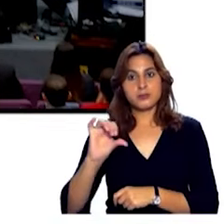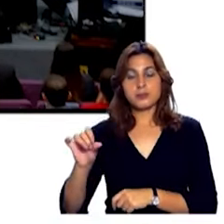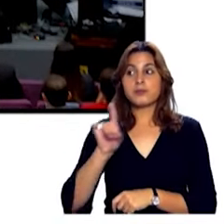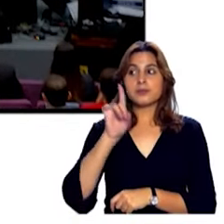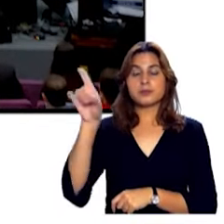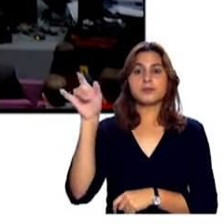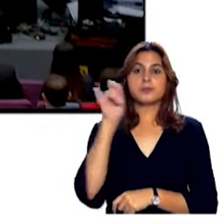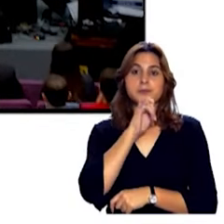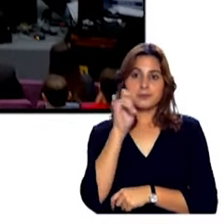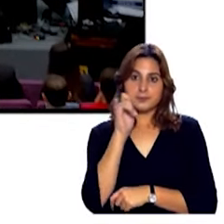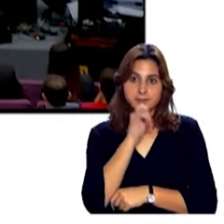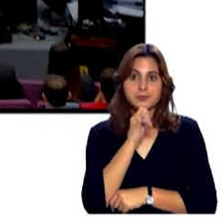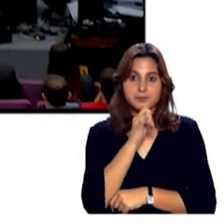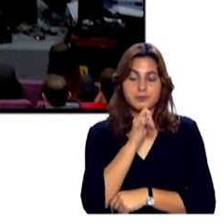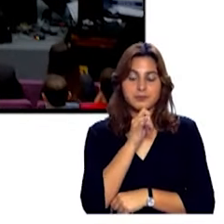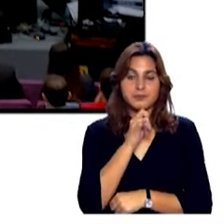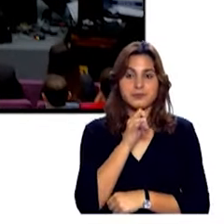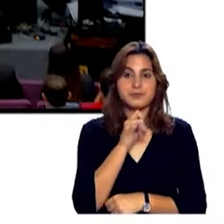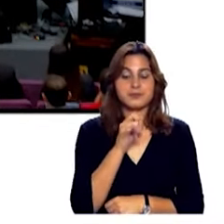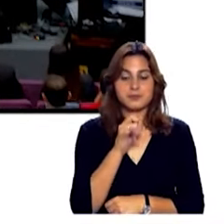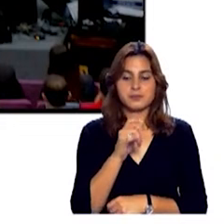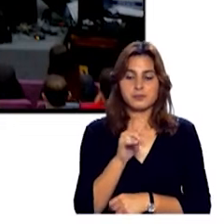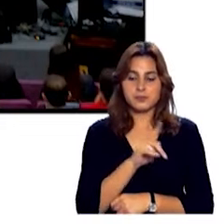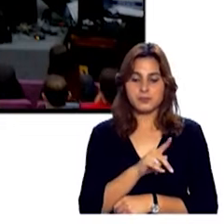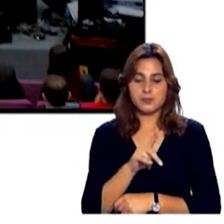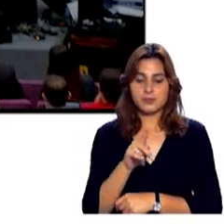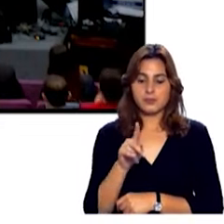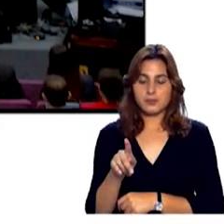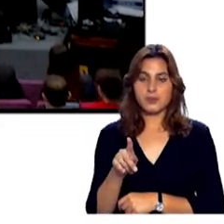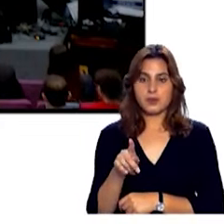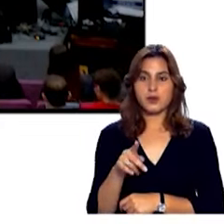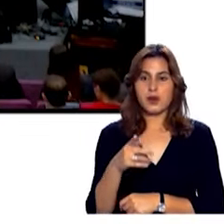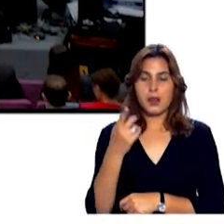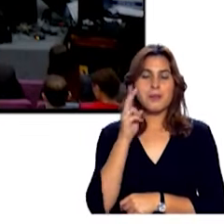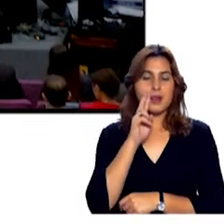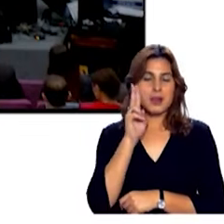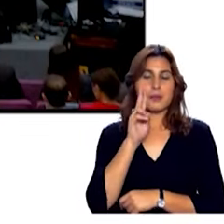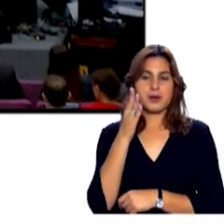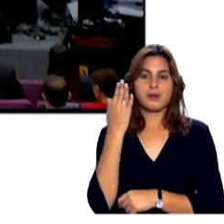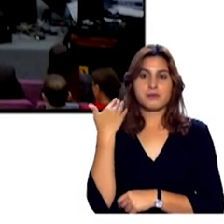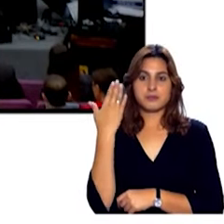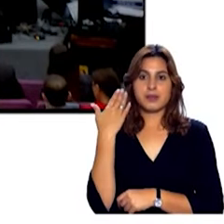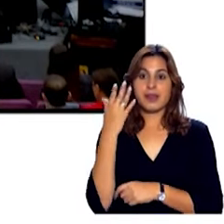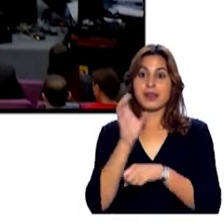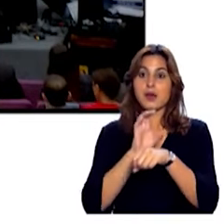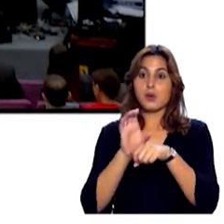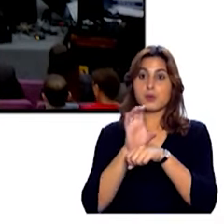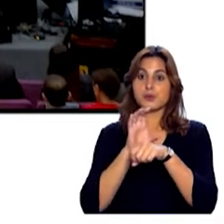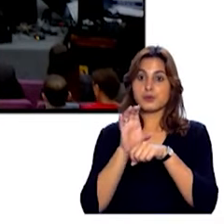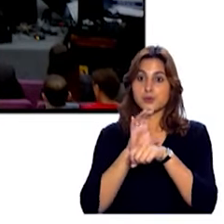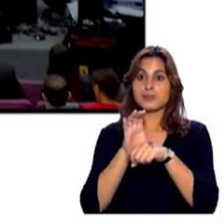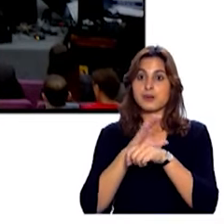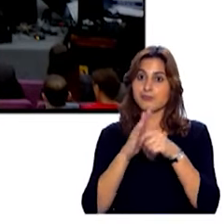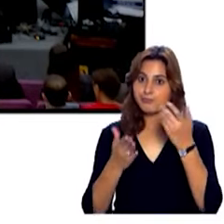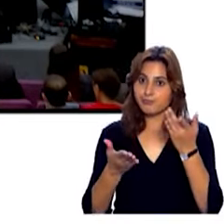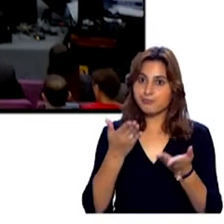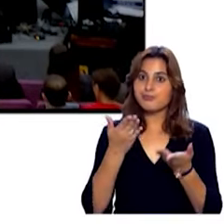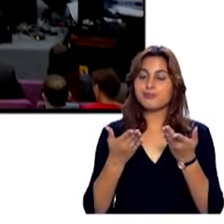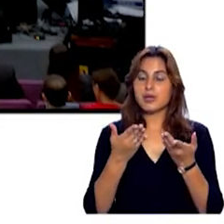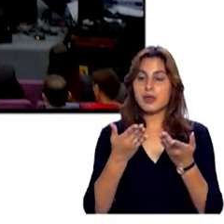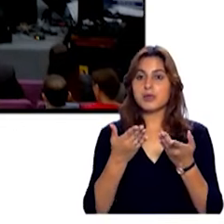oggi che distingua tra costituzione rigida e costituzione flessibile e un sistema giuridico a costituzione